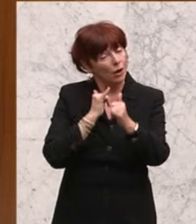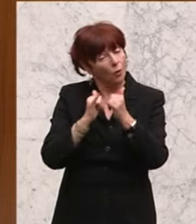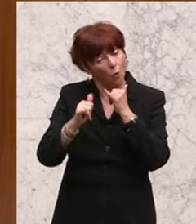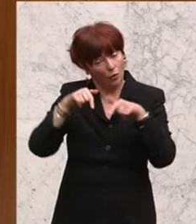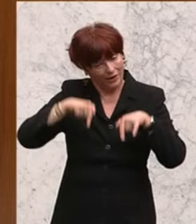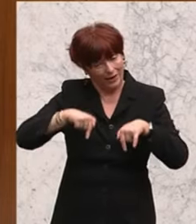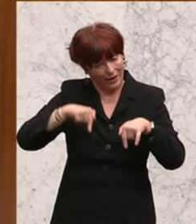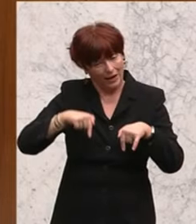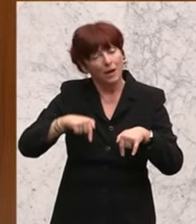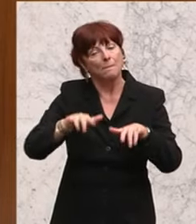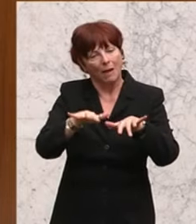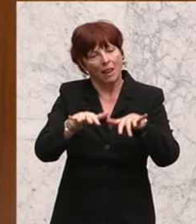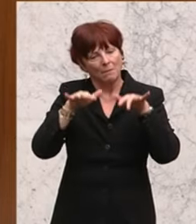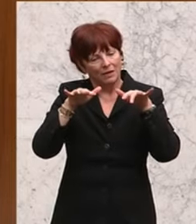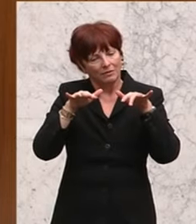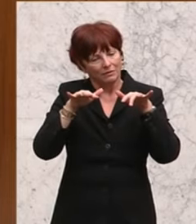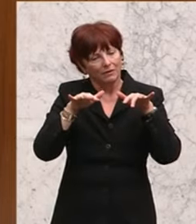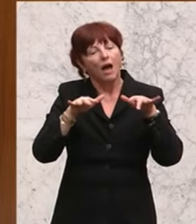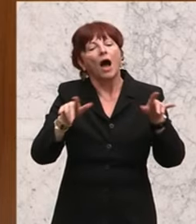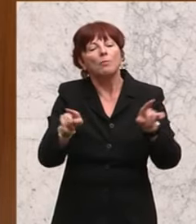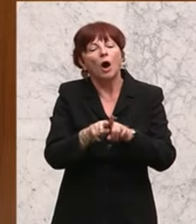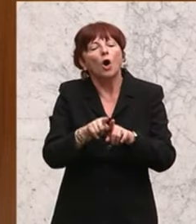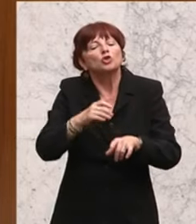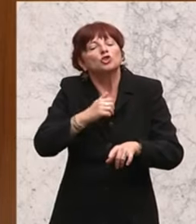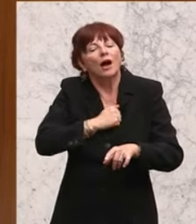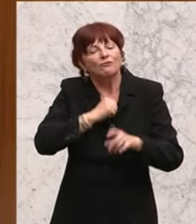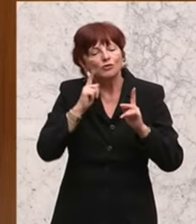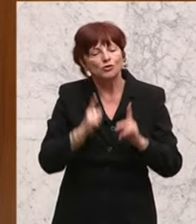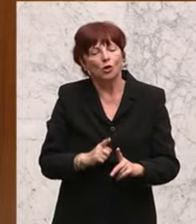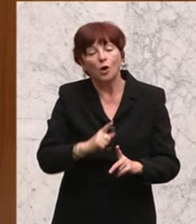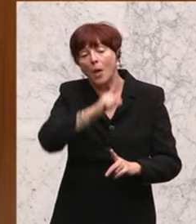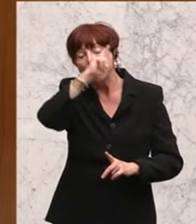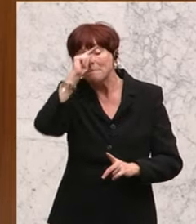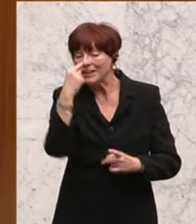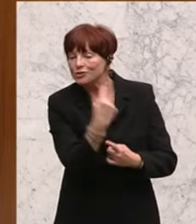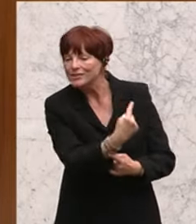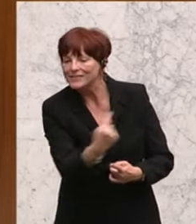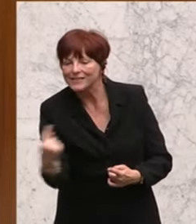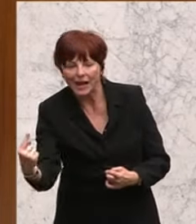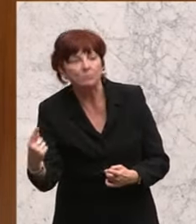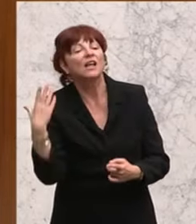auch, dass es uns gelingt, Menschen dazu zu bewegen, sich wieder politisch zu engagieren. Danke. Applaus